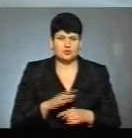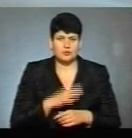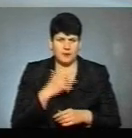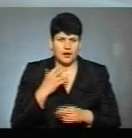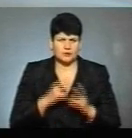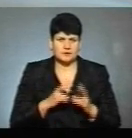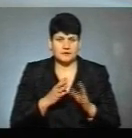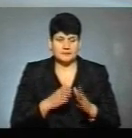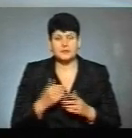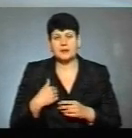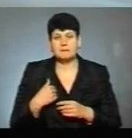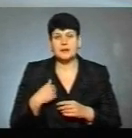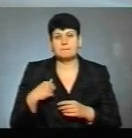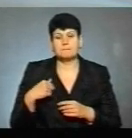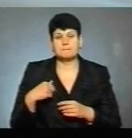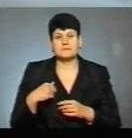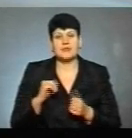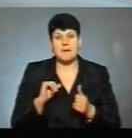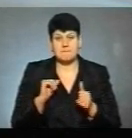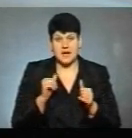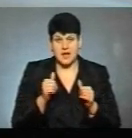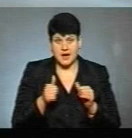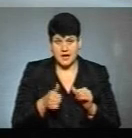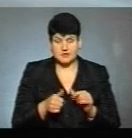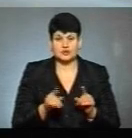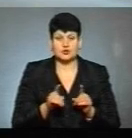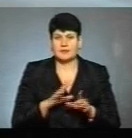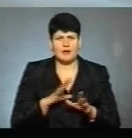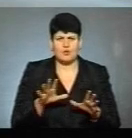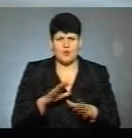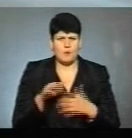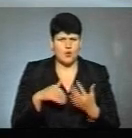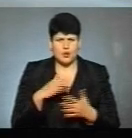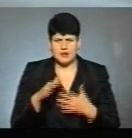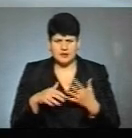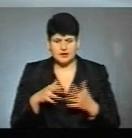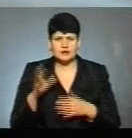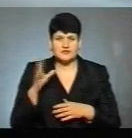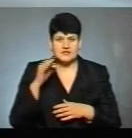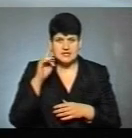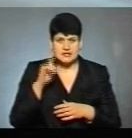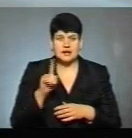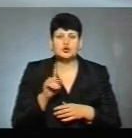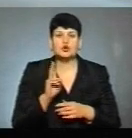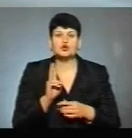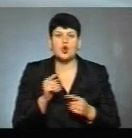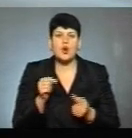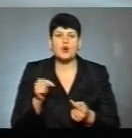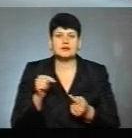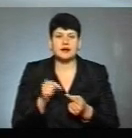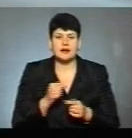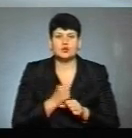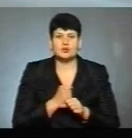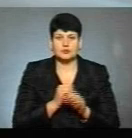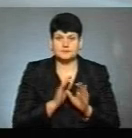От, і так, щоб наперед, щоб там не було плутанини, щоб всі знали, хто що конкретно, де і що